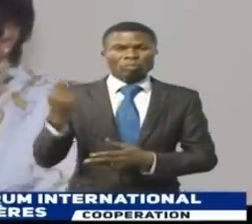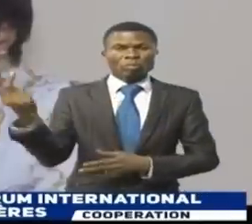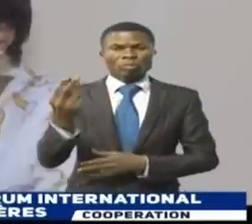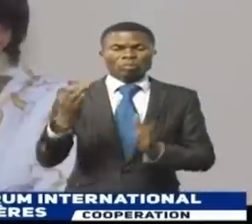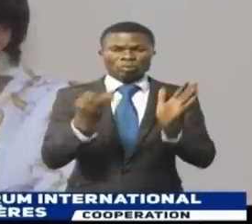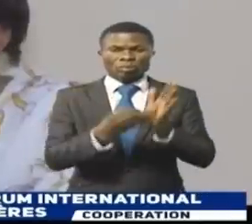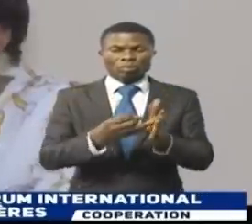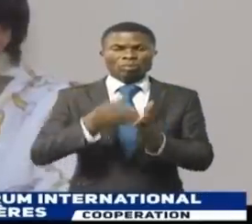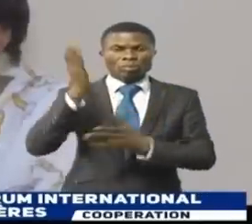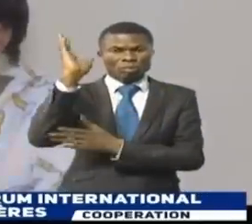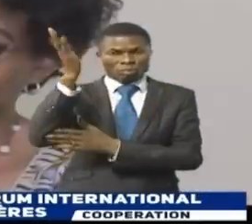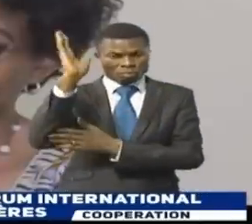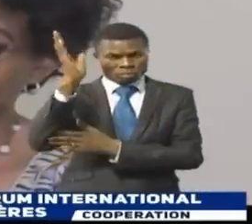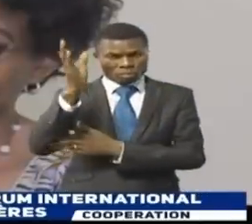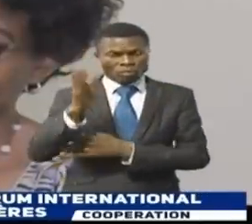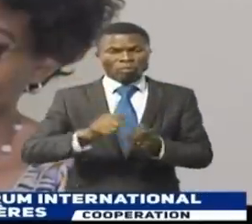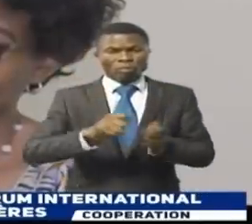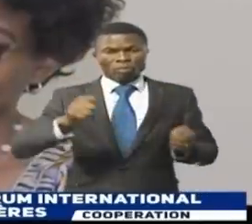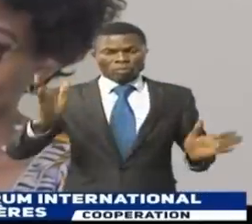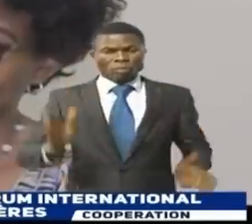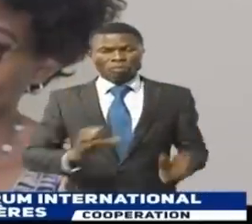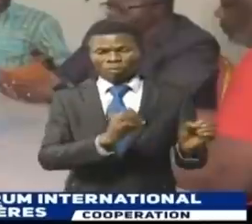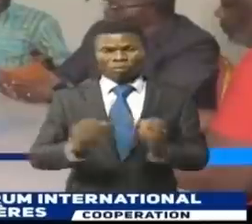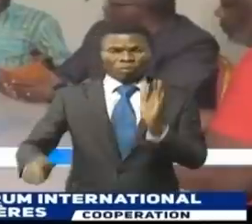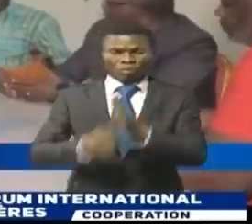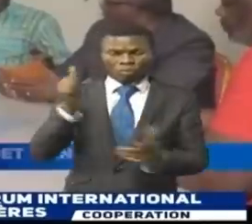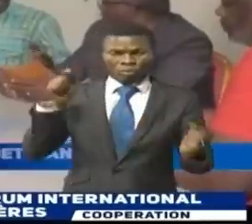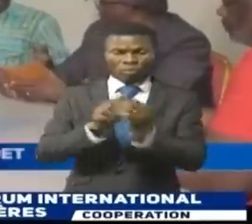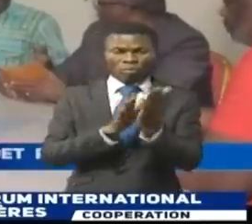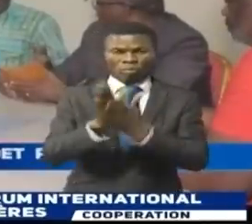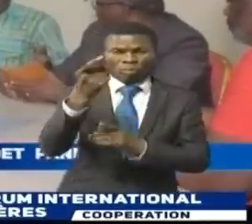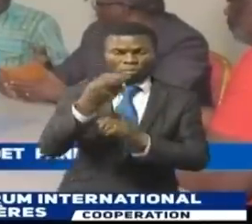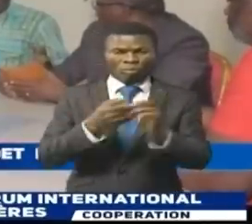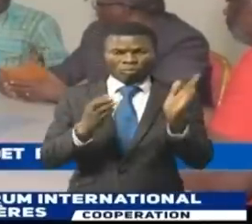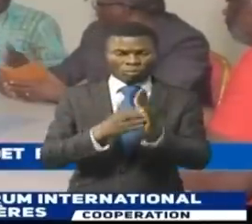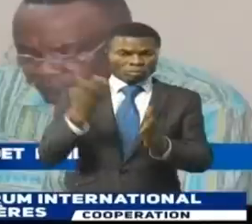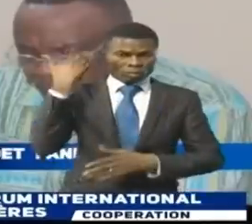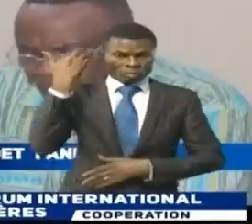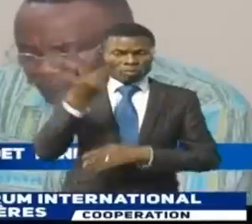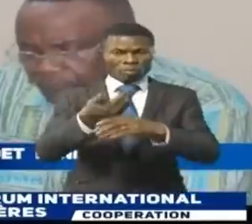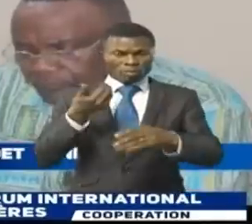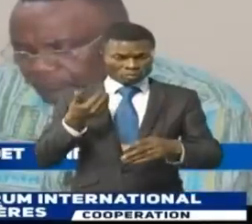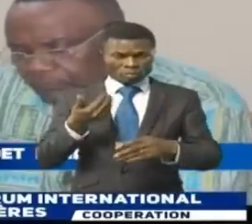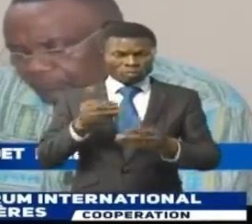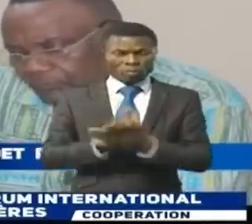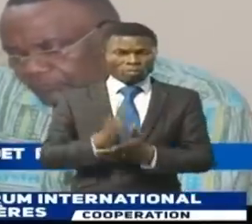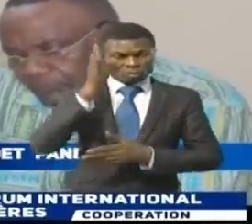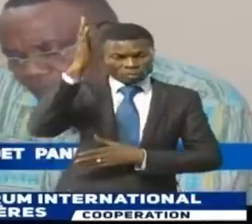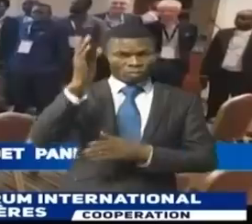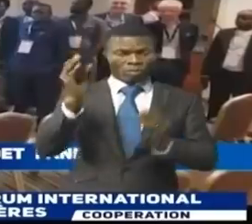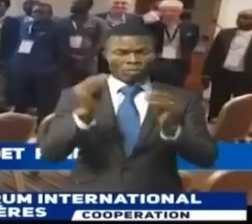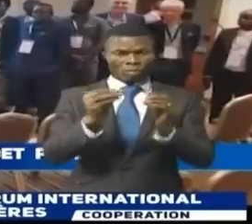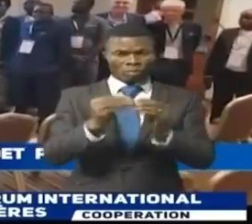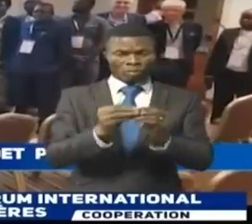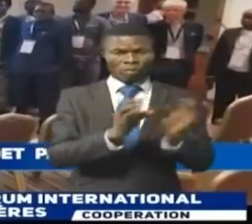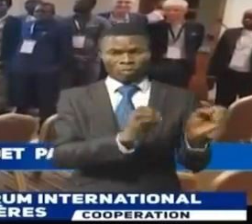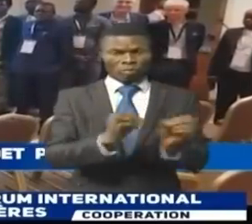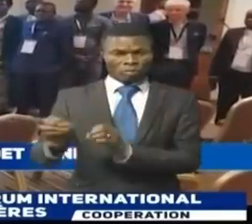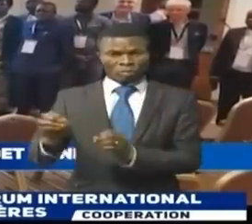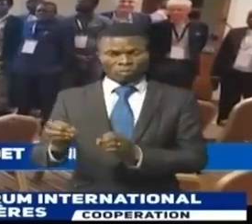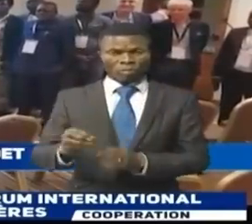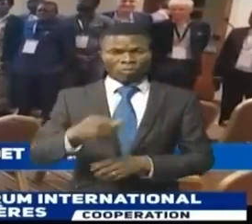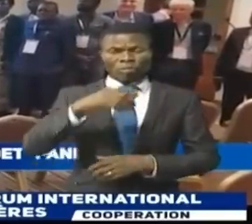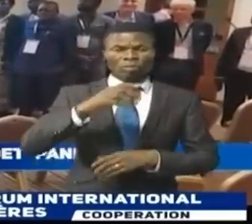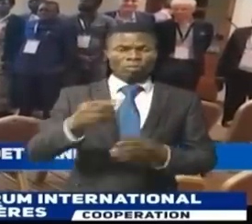congrès des géomètres a été organisé du 11 au 15 septembre dernier à Varsovie. Le prochain congrès se tiendra au Ghana